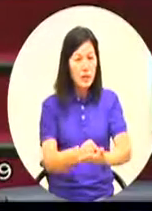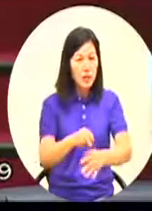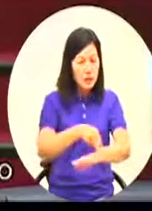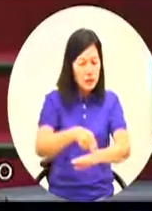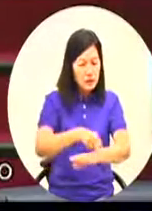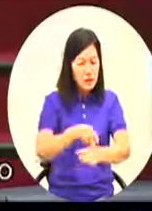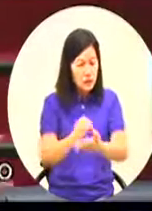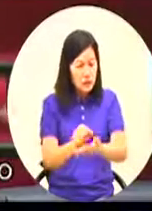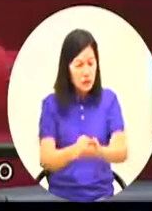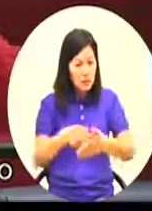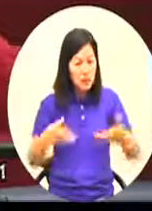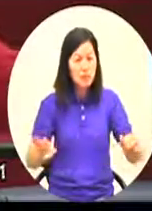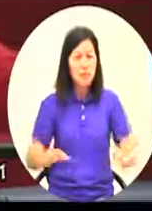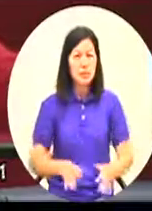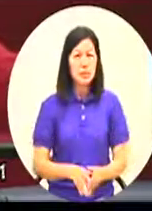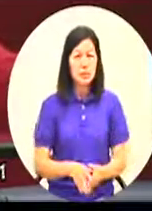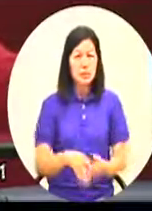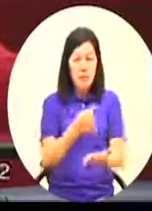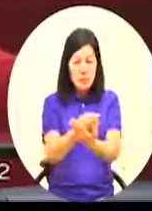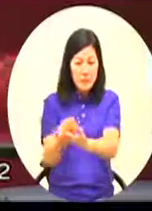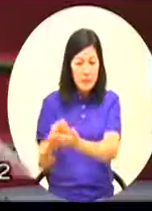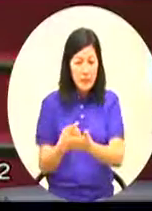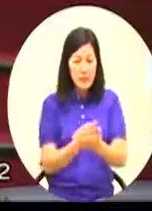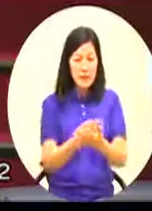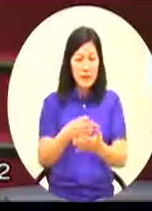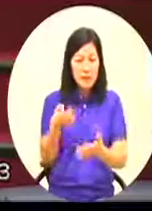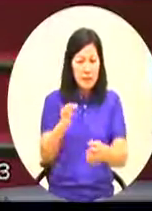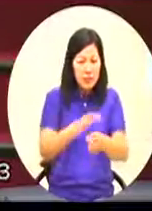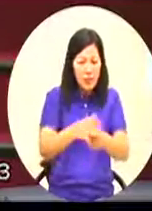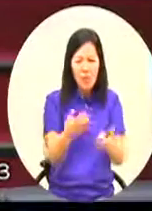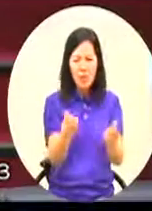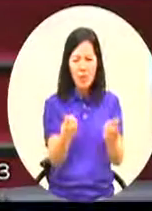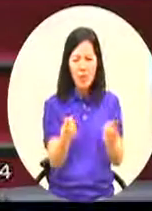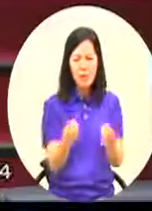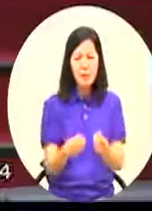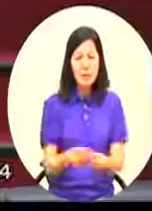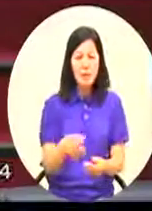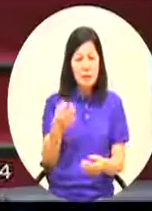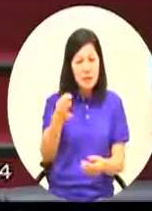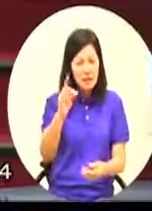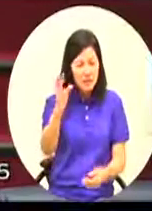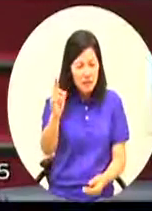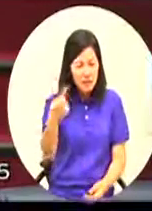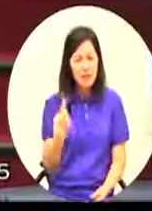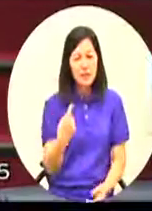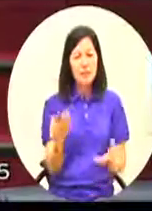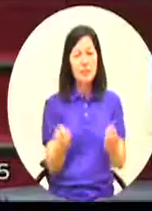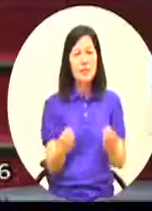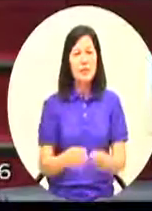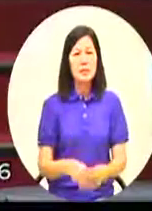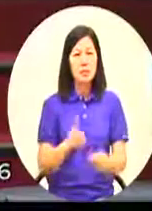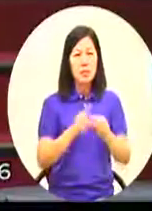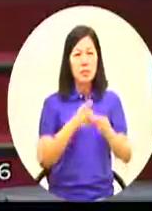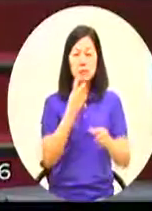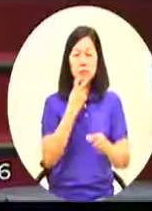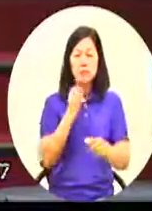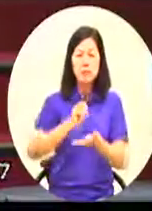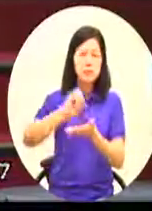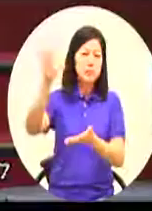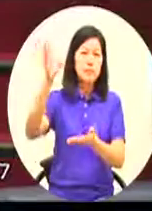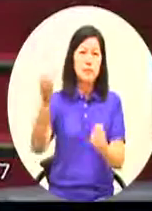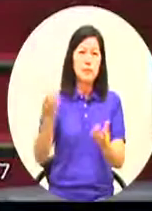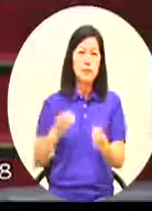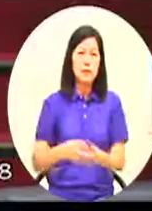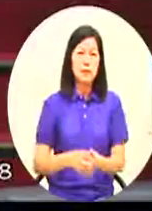多，然后每一样都说是没有经费，钱从哪里来？中央要不到，市府也